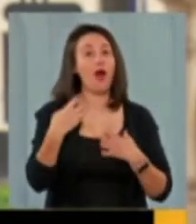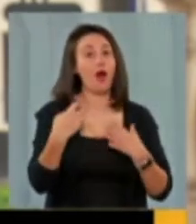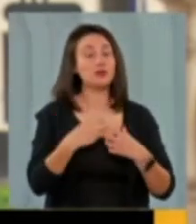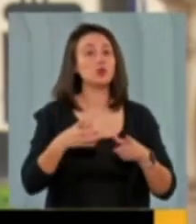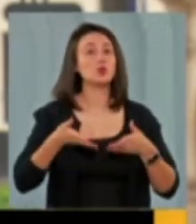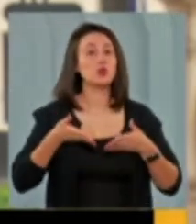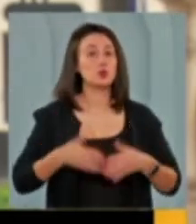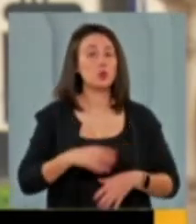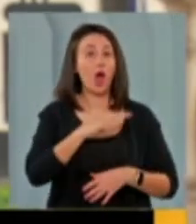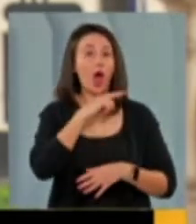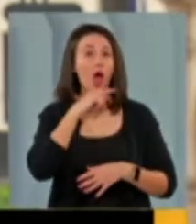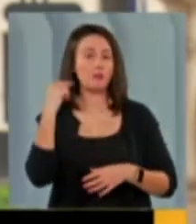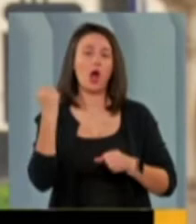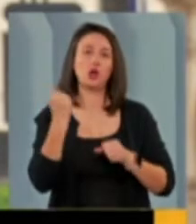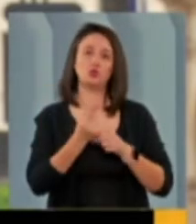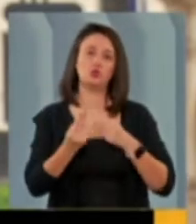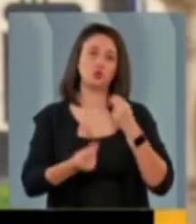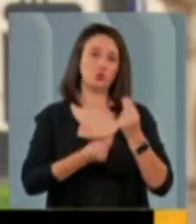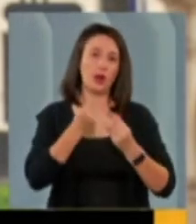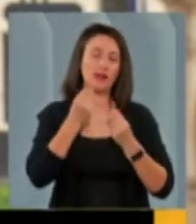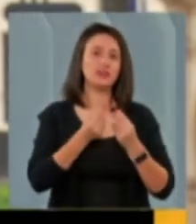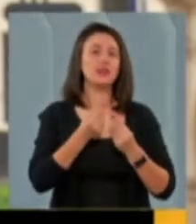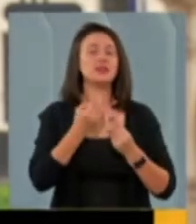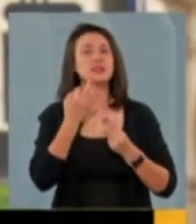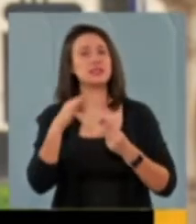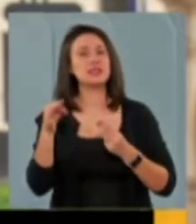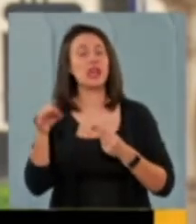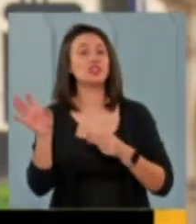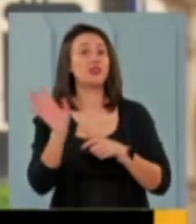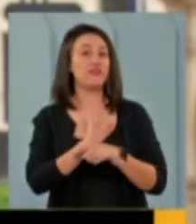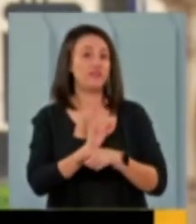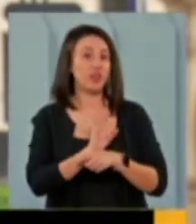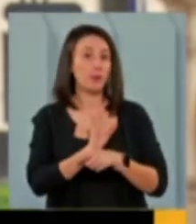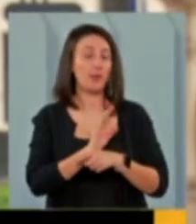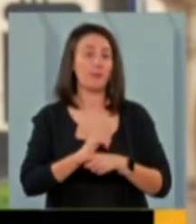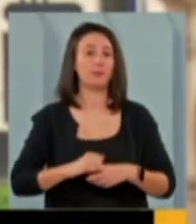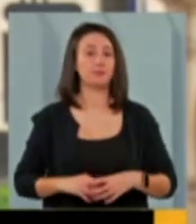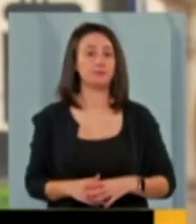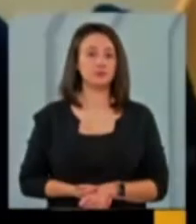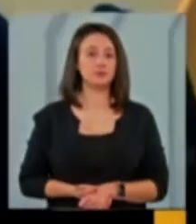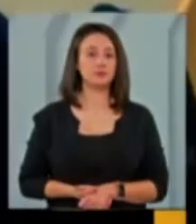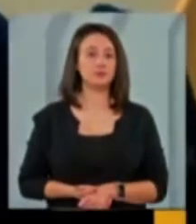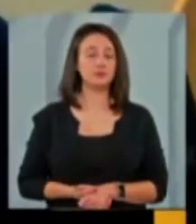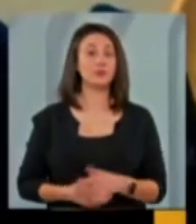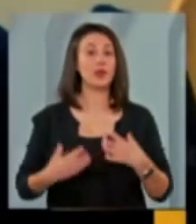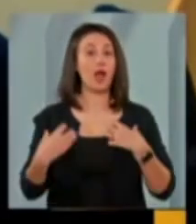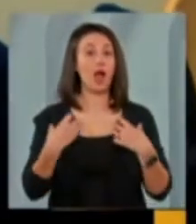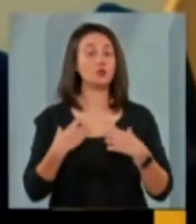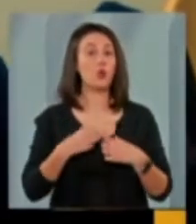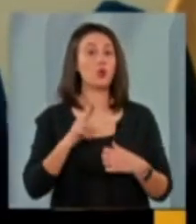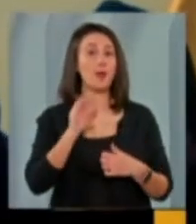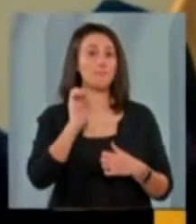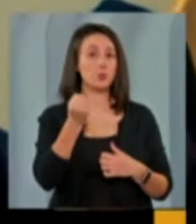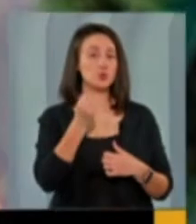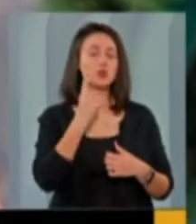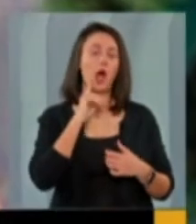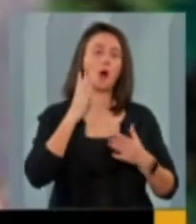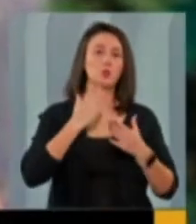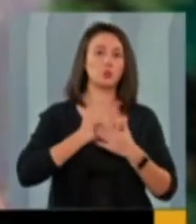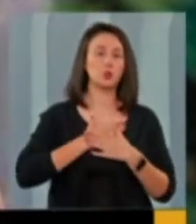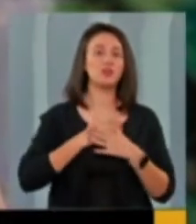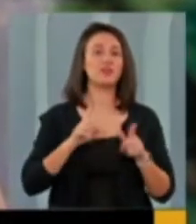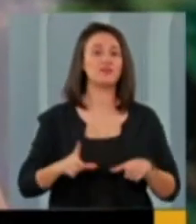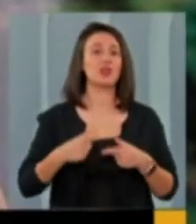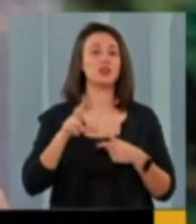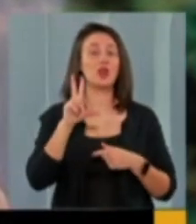în Alba a jucat în zeci de filme, printre care Vlad Țepeș, Drumul oaselor sau Cardinalul. Actorul Remus Mărgineanu s-a stins din viața